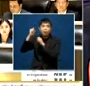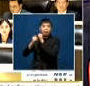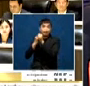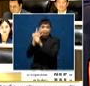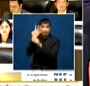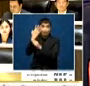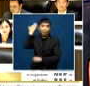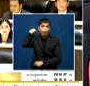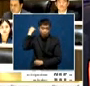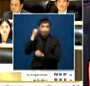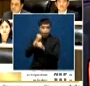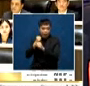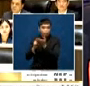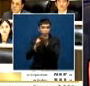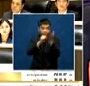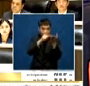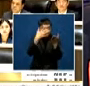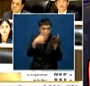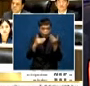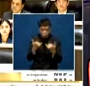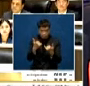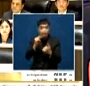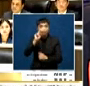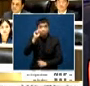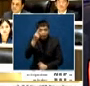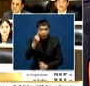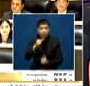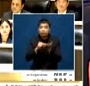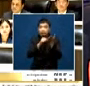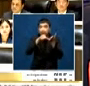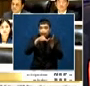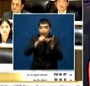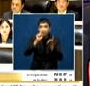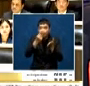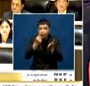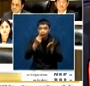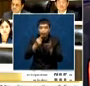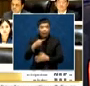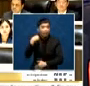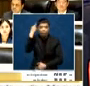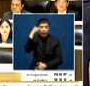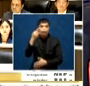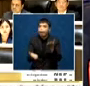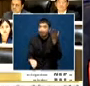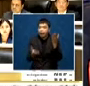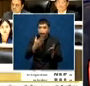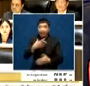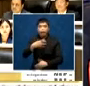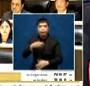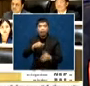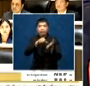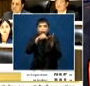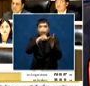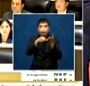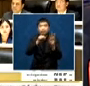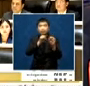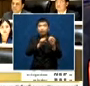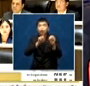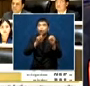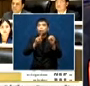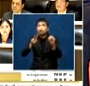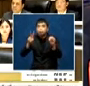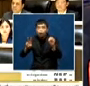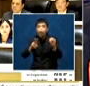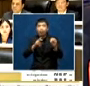ได ้ แล้วประหารและทหารต่างหากที่มันตรวจสอบไม่ได ้ครับ มันผ่านไป17ปีคนมันเห็นตระหนักแล้วว่าจริง ครับ คือจริงๆมันไม่ได้บอกว่าเราต้องไปพึ่ง